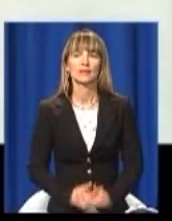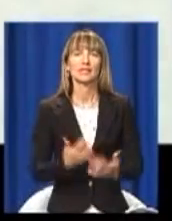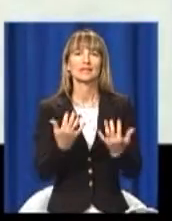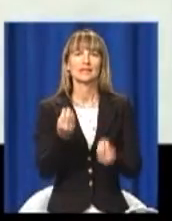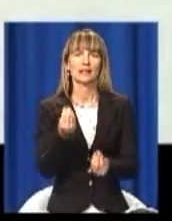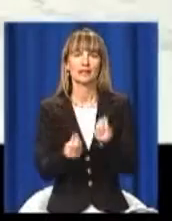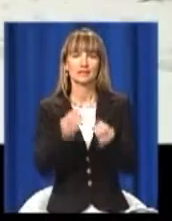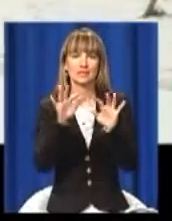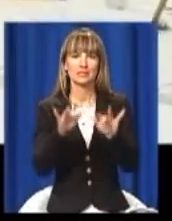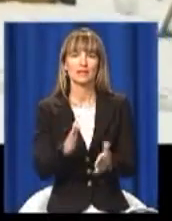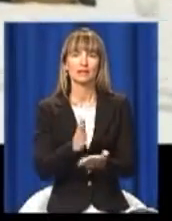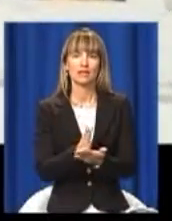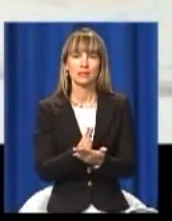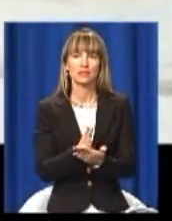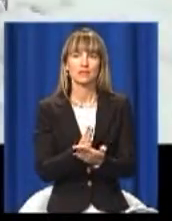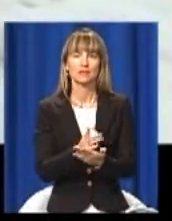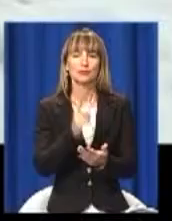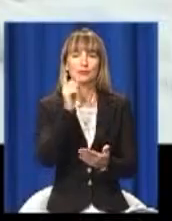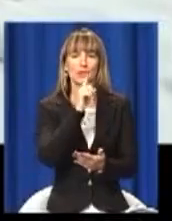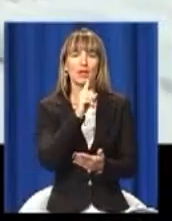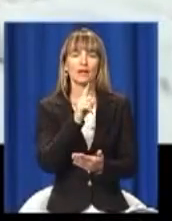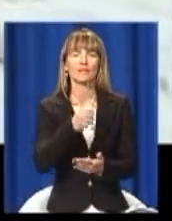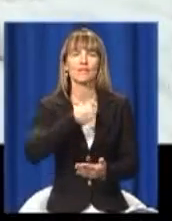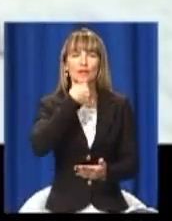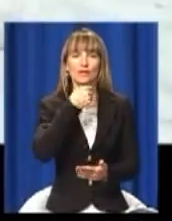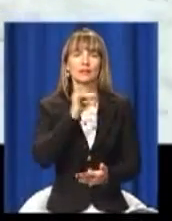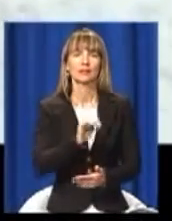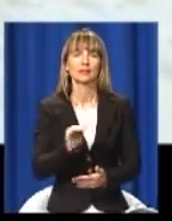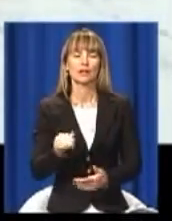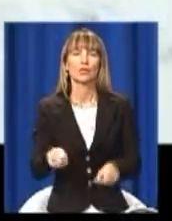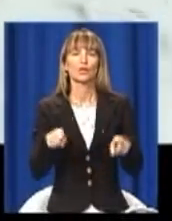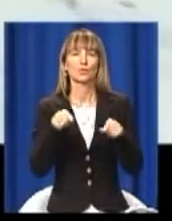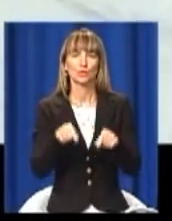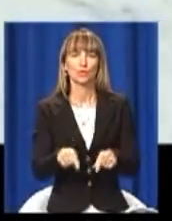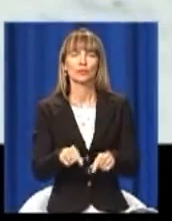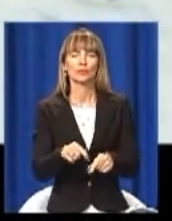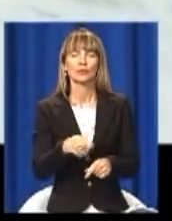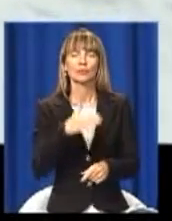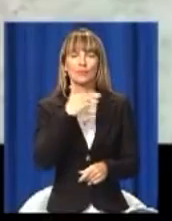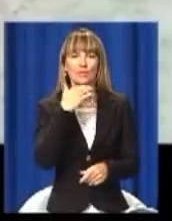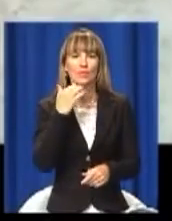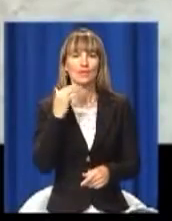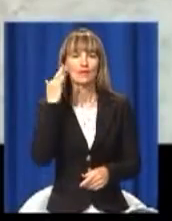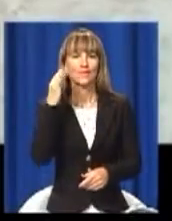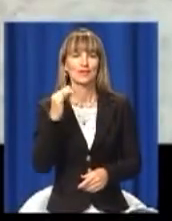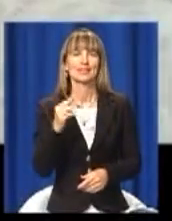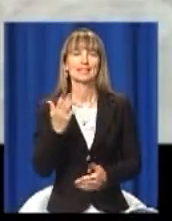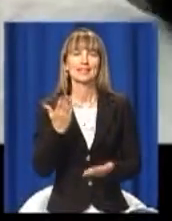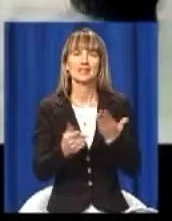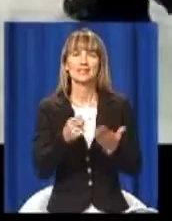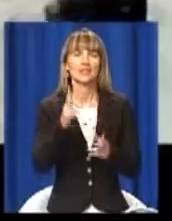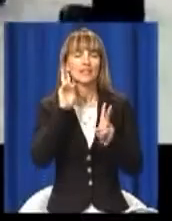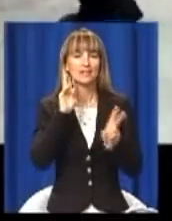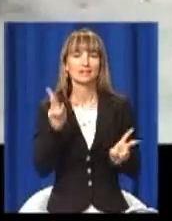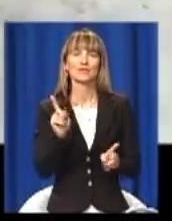Ігор зі снігом не існує серед маленьких та дорослих дітлахів. Адже і тут потребується чимала творчість та креативність. Якщо ви не